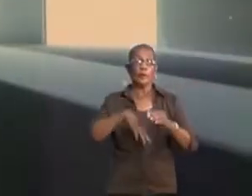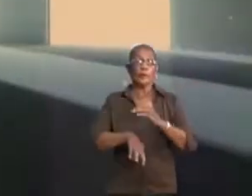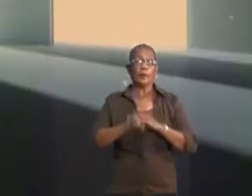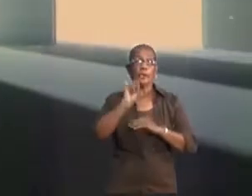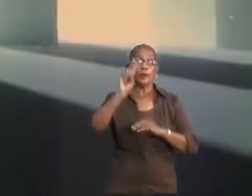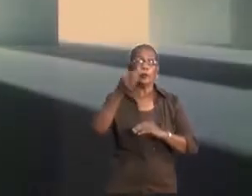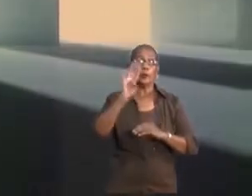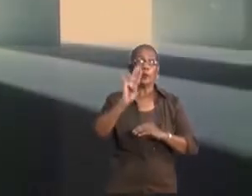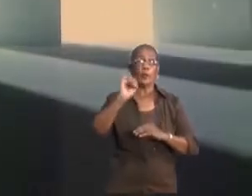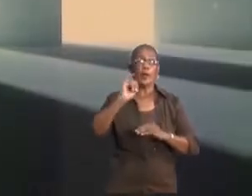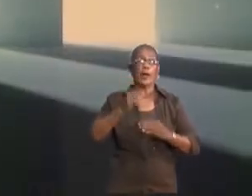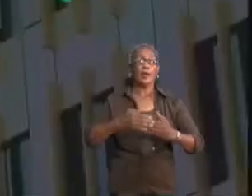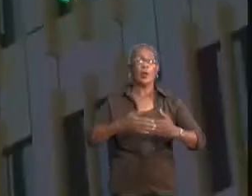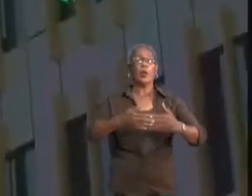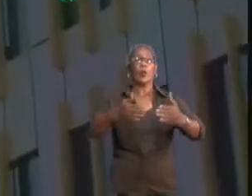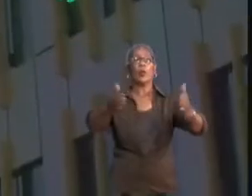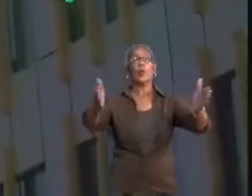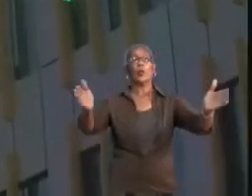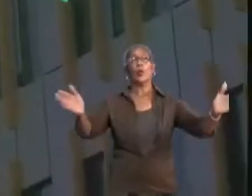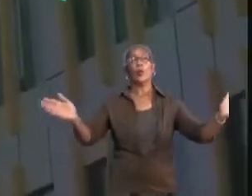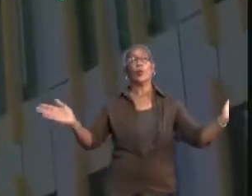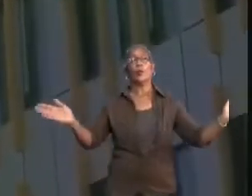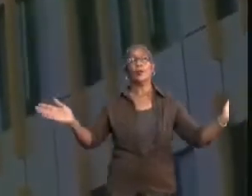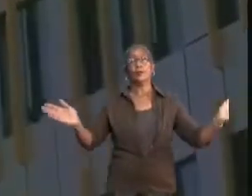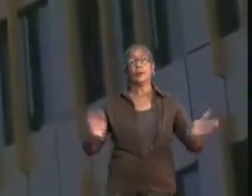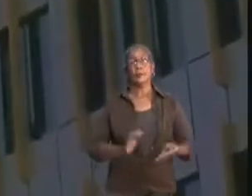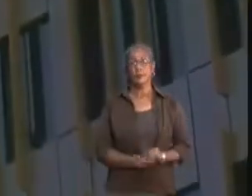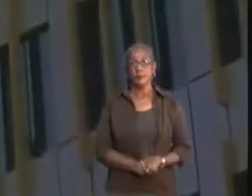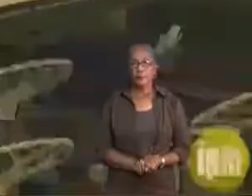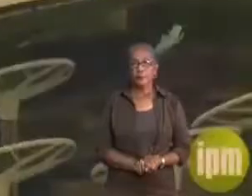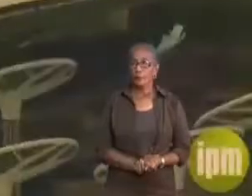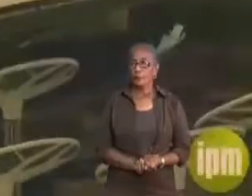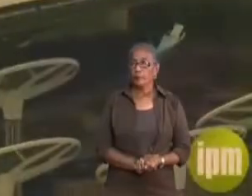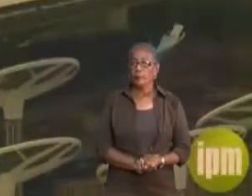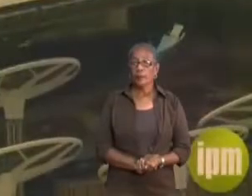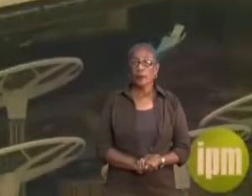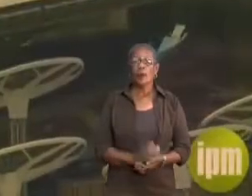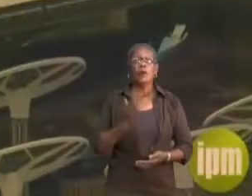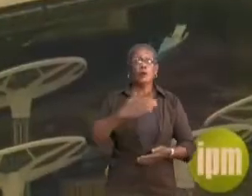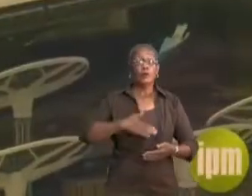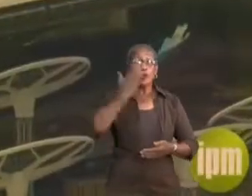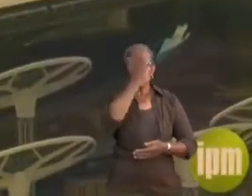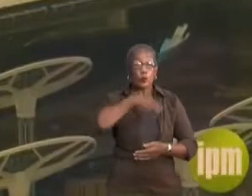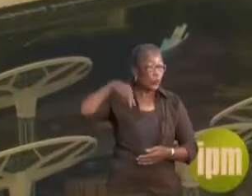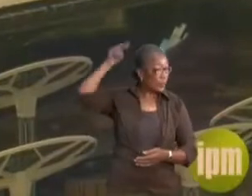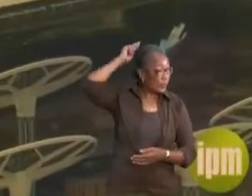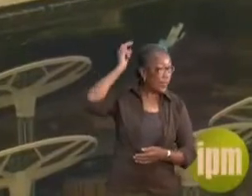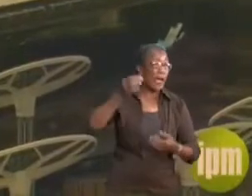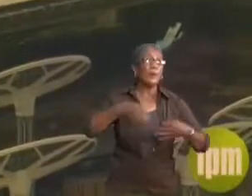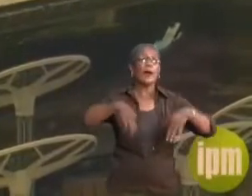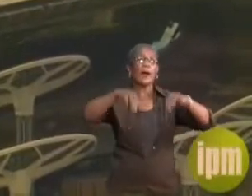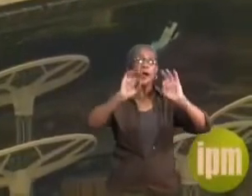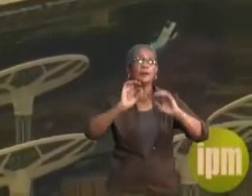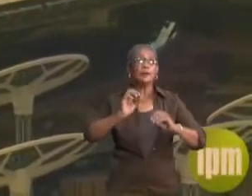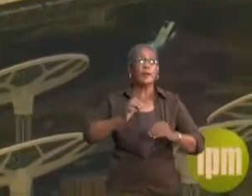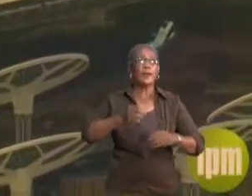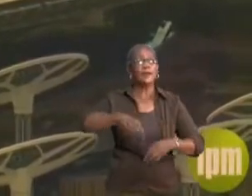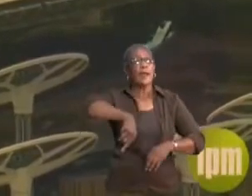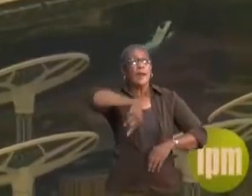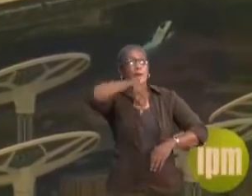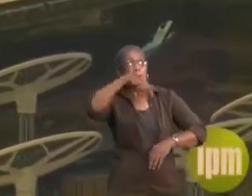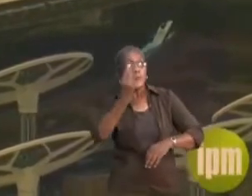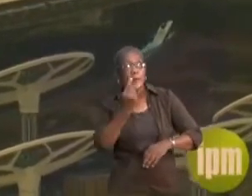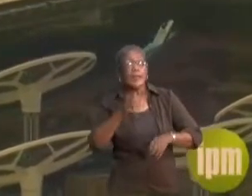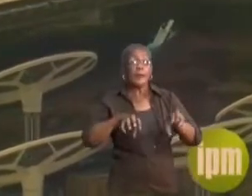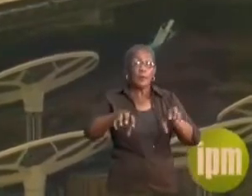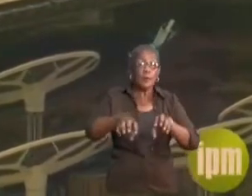deelname aan de Expo 2020 Dubai? Door keihard te werken. keihard te werken en terug te komen met resultaten.